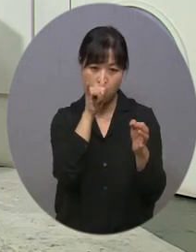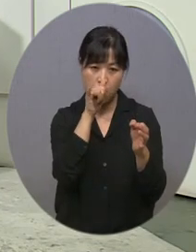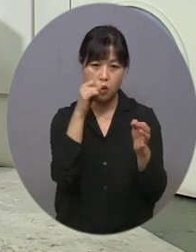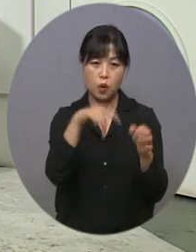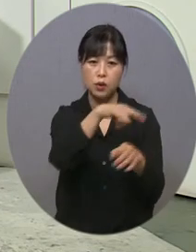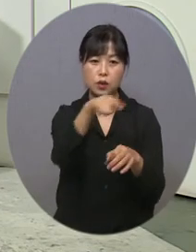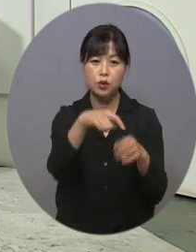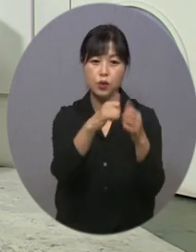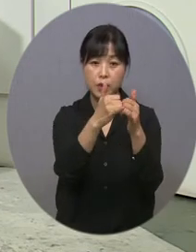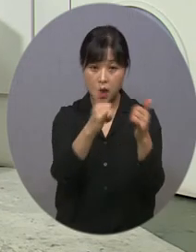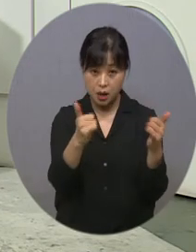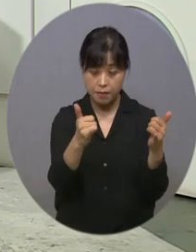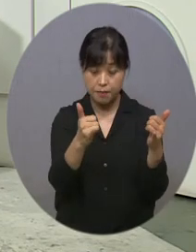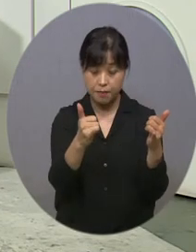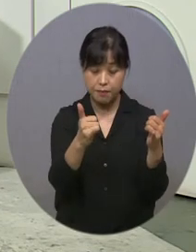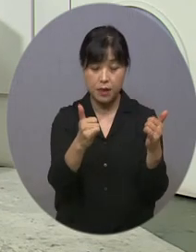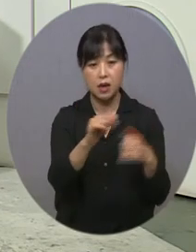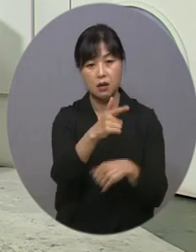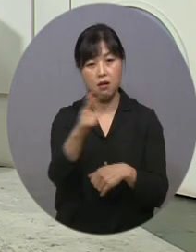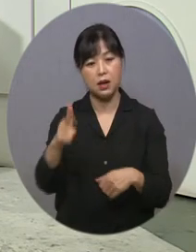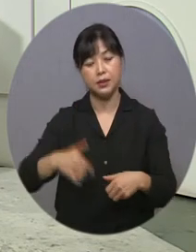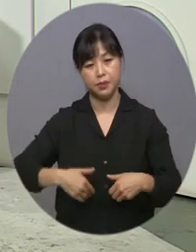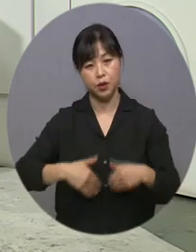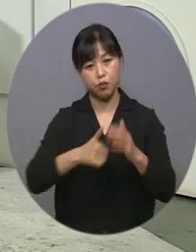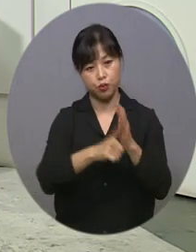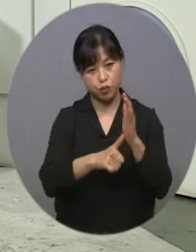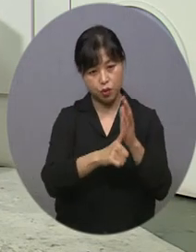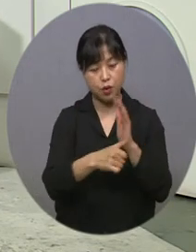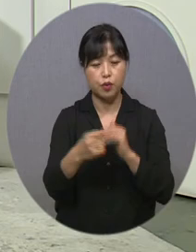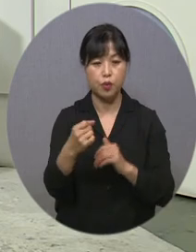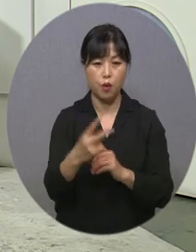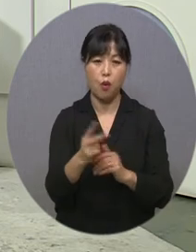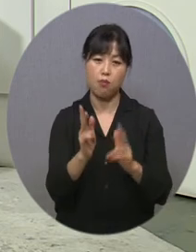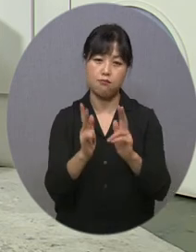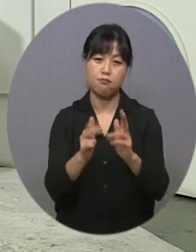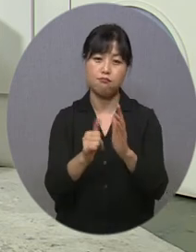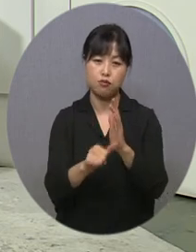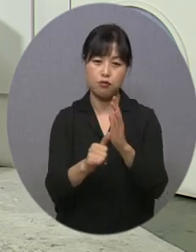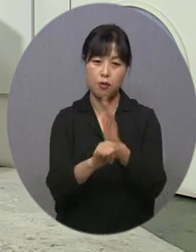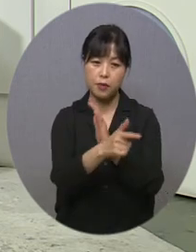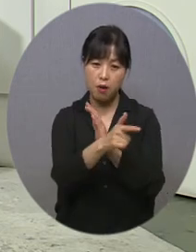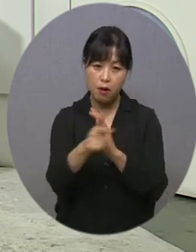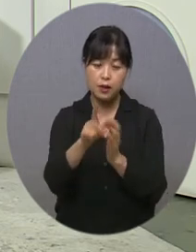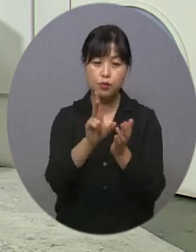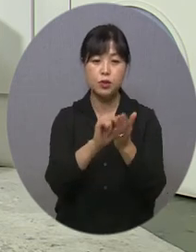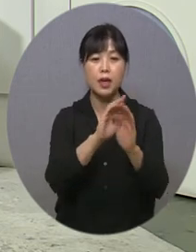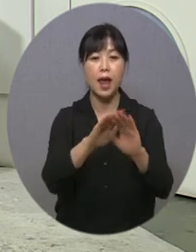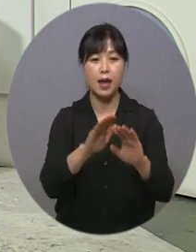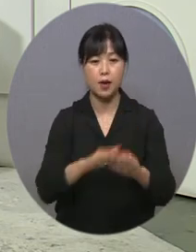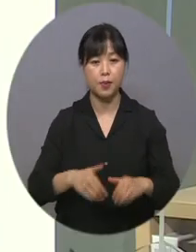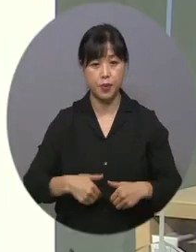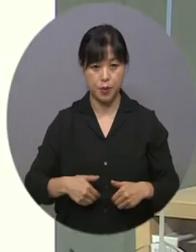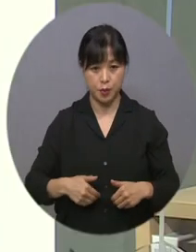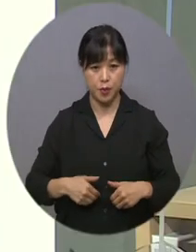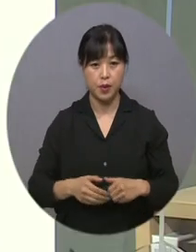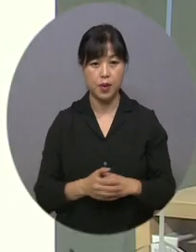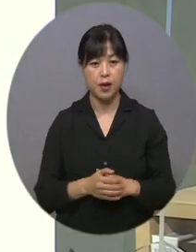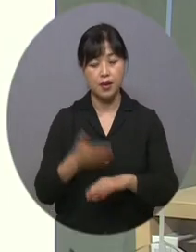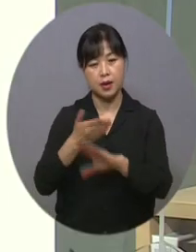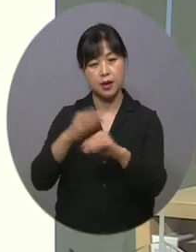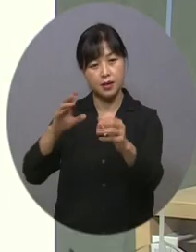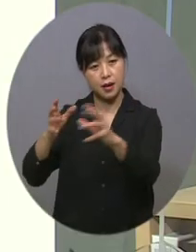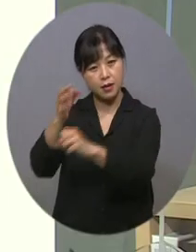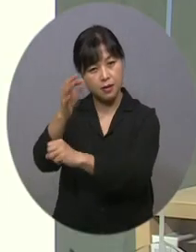그들도 사람인데 그렇죠. 여러 가지 필수품이라든가 예. 공산품의 문제가 해결이 돼야 하기 때문에 예. 수입도 해야